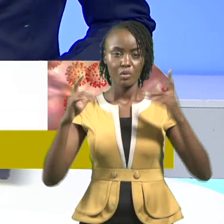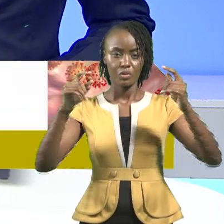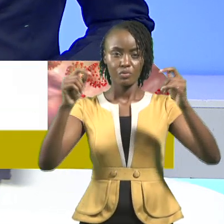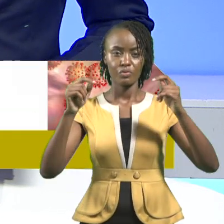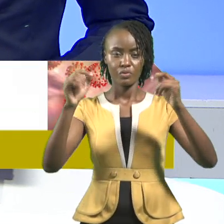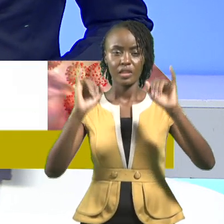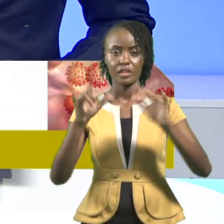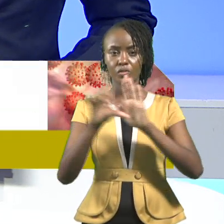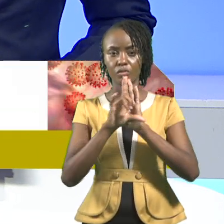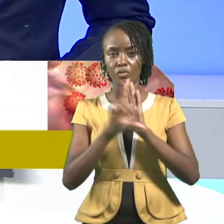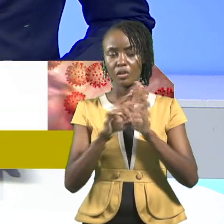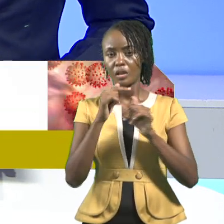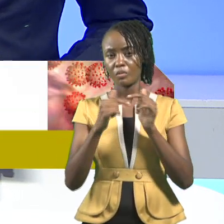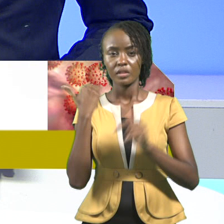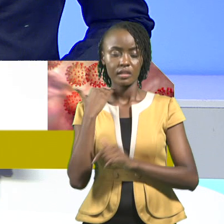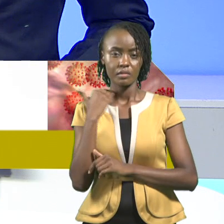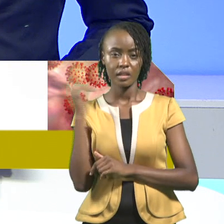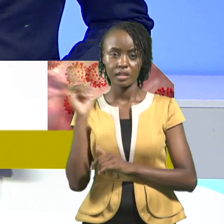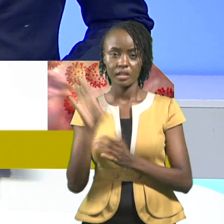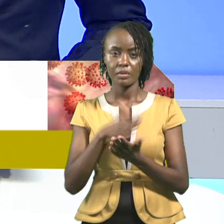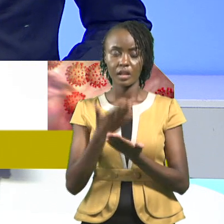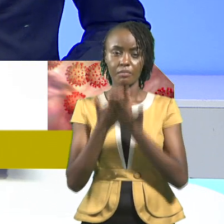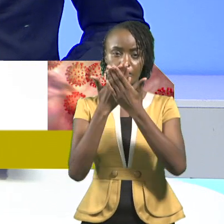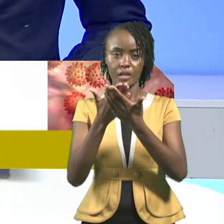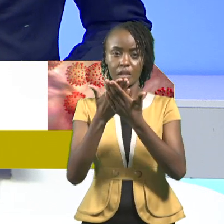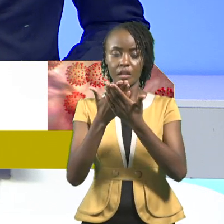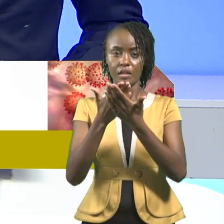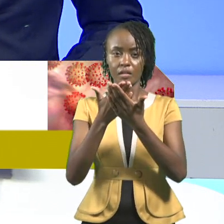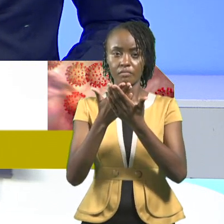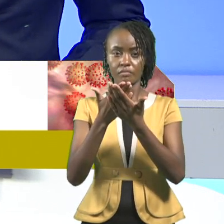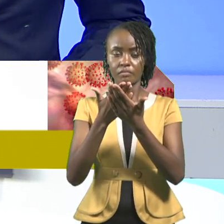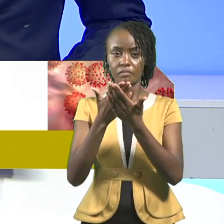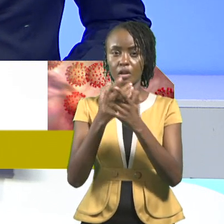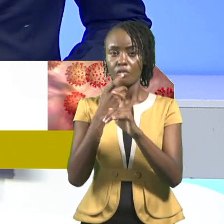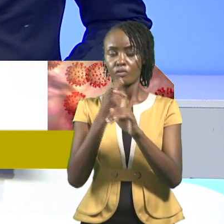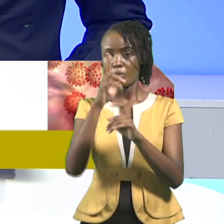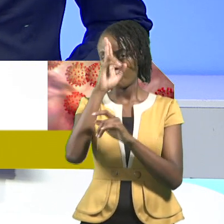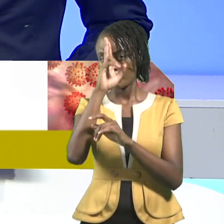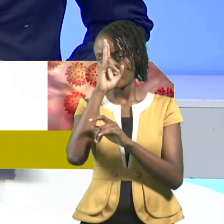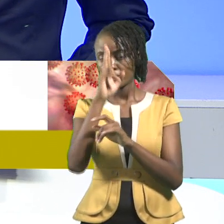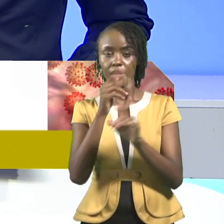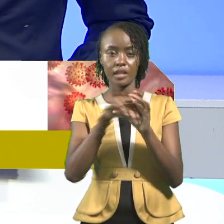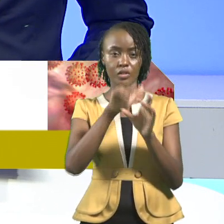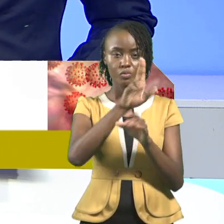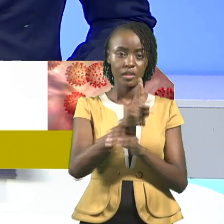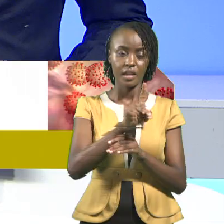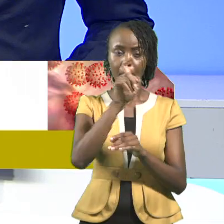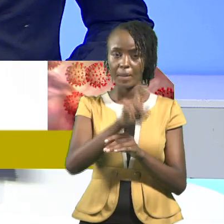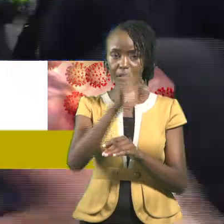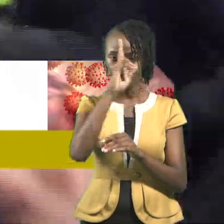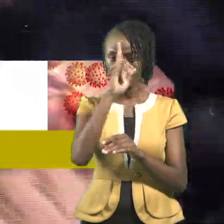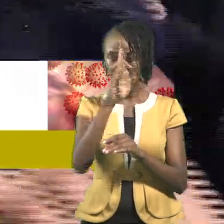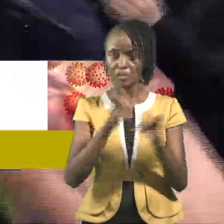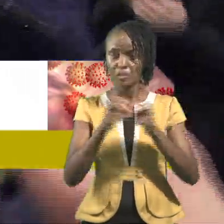sheria mpya kuhusu uhalifu. Sheria hiyo iliyowasilishwa na serikali ya Boris Johnson inapea polisi nguvu zaidi ya kukabiliana na waandamanaji, swala